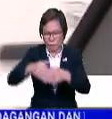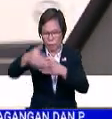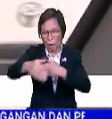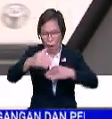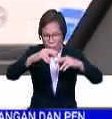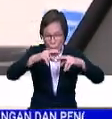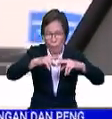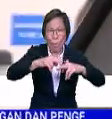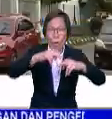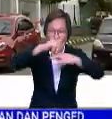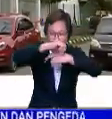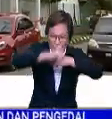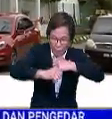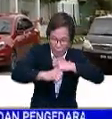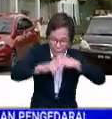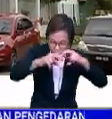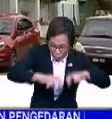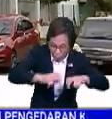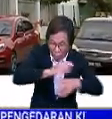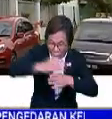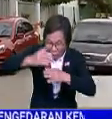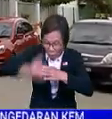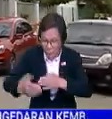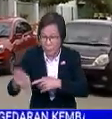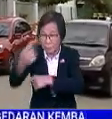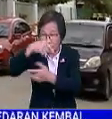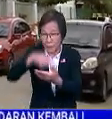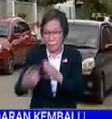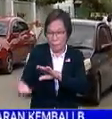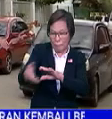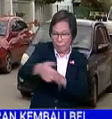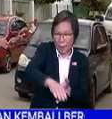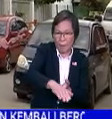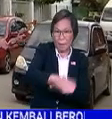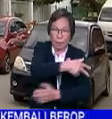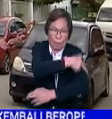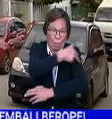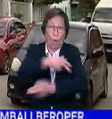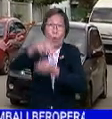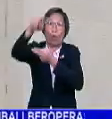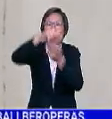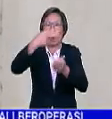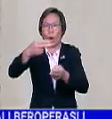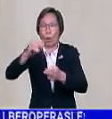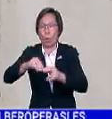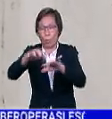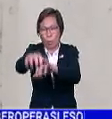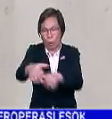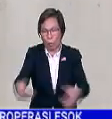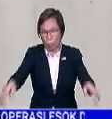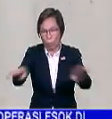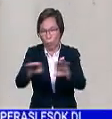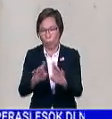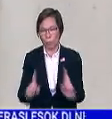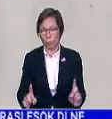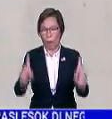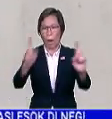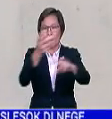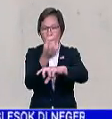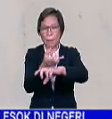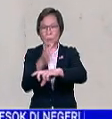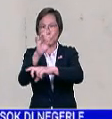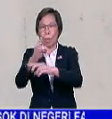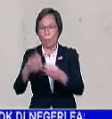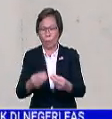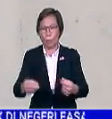proses bedah siasat selesai hari ini. Mayat mendiang Korporal Udara Ho Swee Boon akan disemadikan di tanah perkuburan Batu